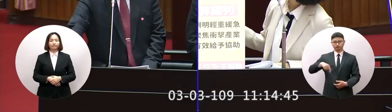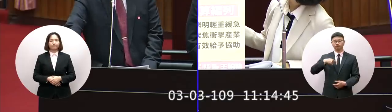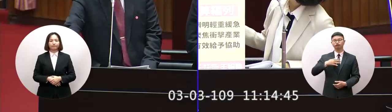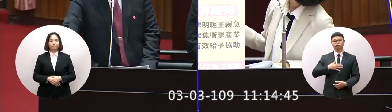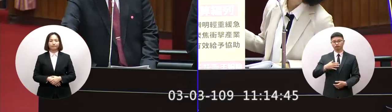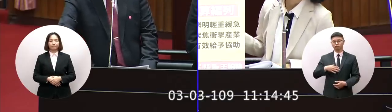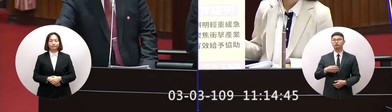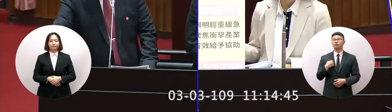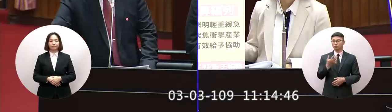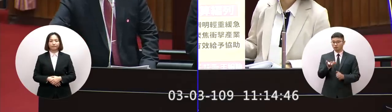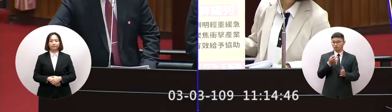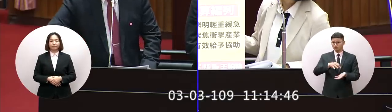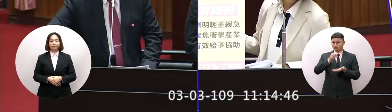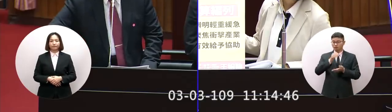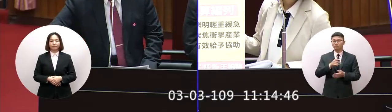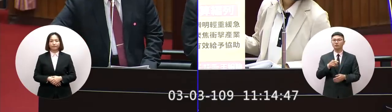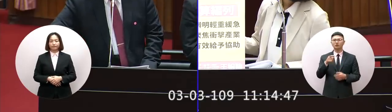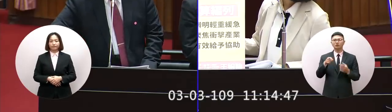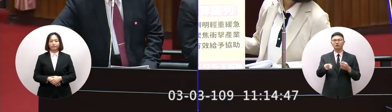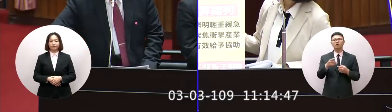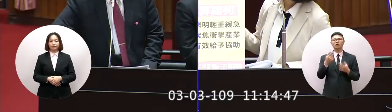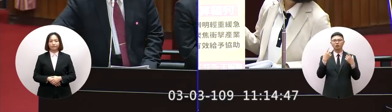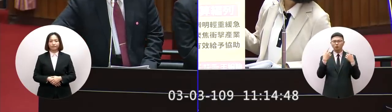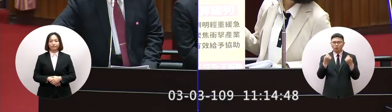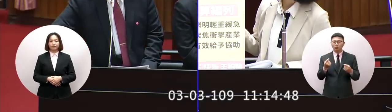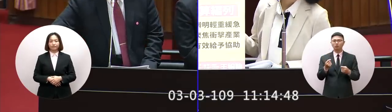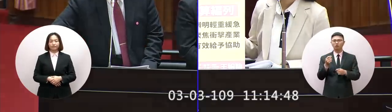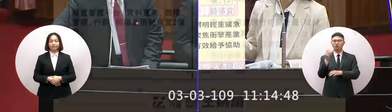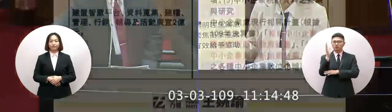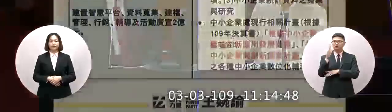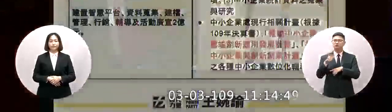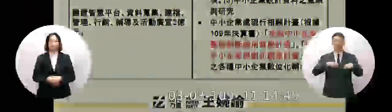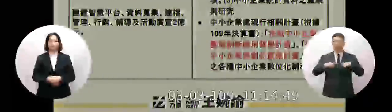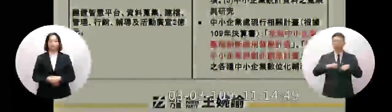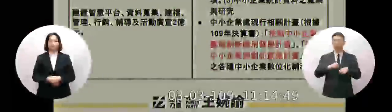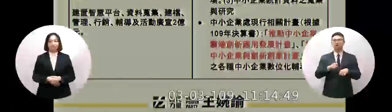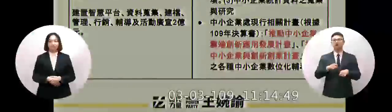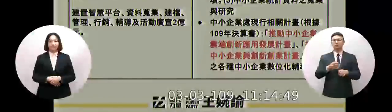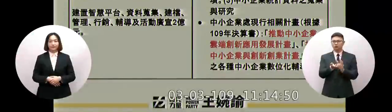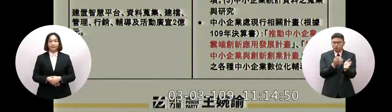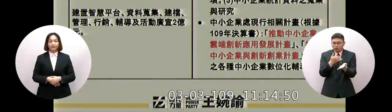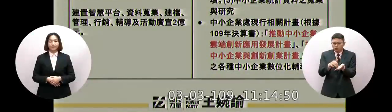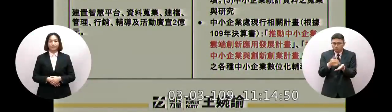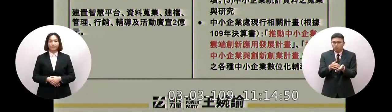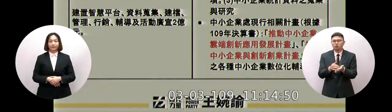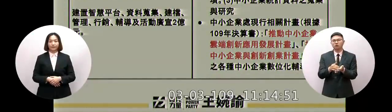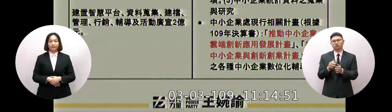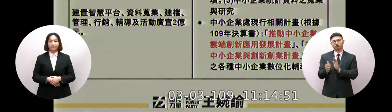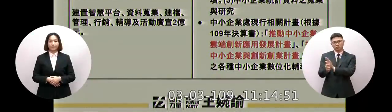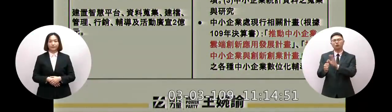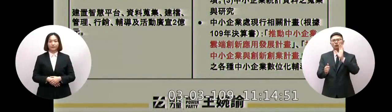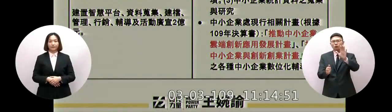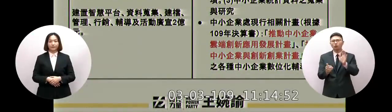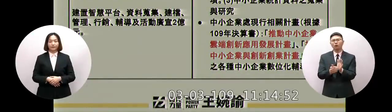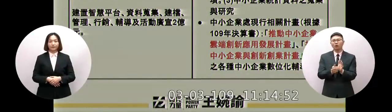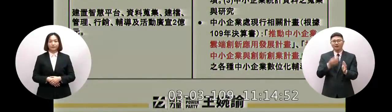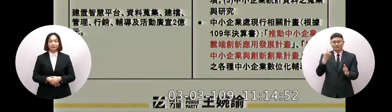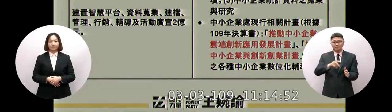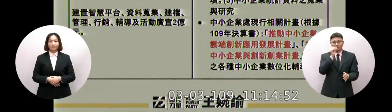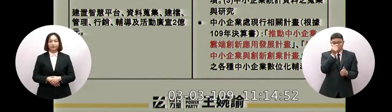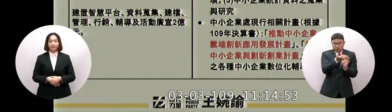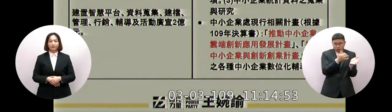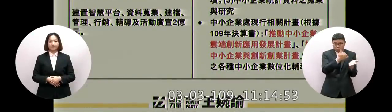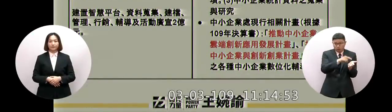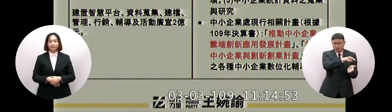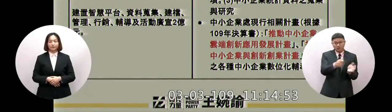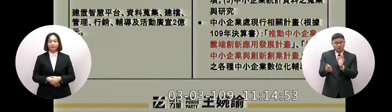因为就刚刚提到说，其实原本就有相关的政策和相关的预算，其实正在进行中，是不是有需要特别编列？我